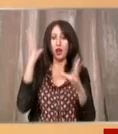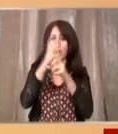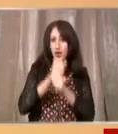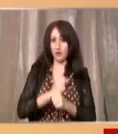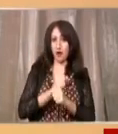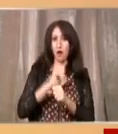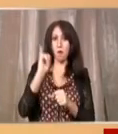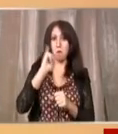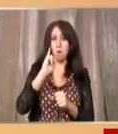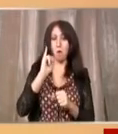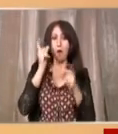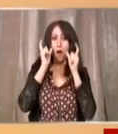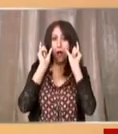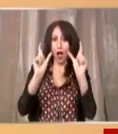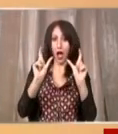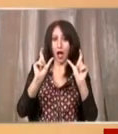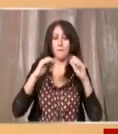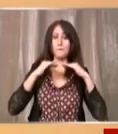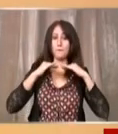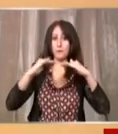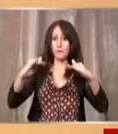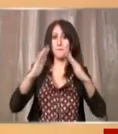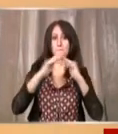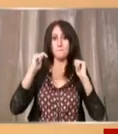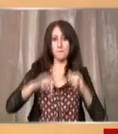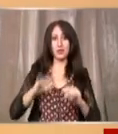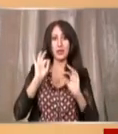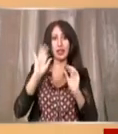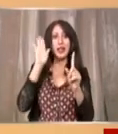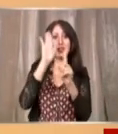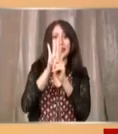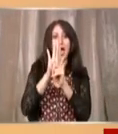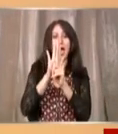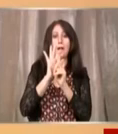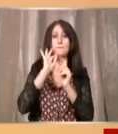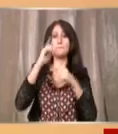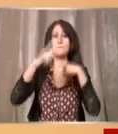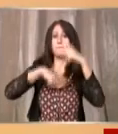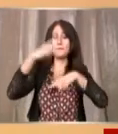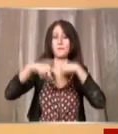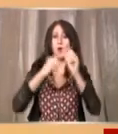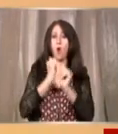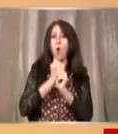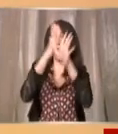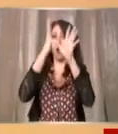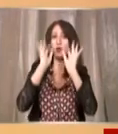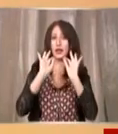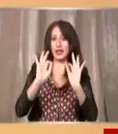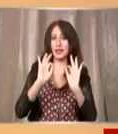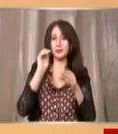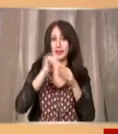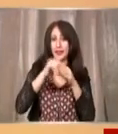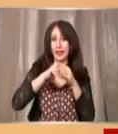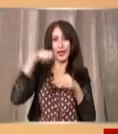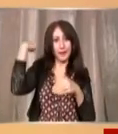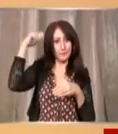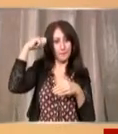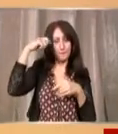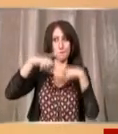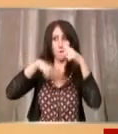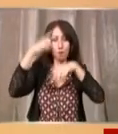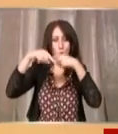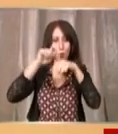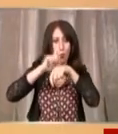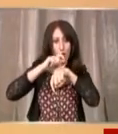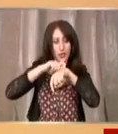ان يكون، لان المشهد ده بيقوي الدوله المصريه وبيعلن تماسك الدوله المصريه. تماسك الدوله المصريه شيء مهم جدا. احنا